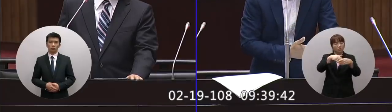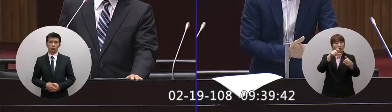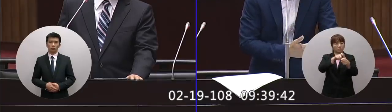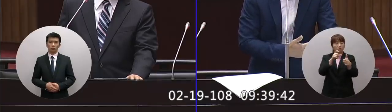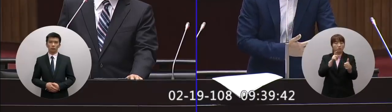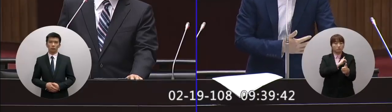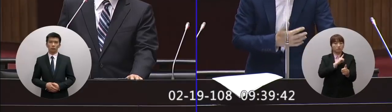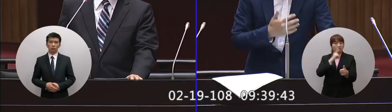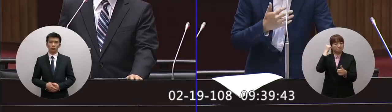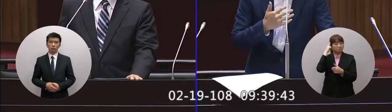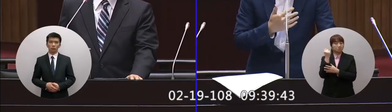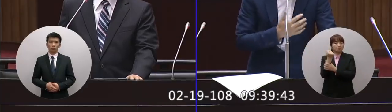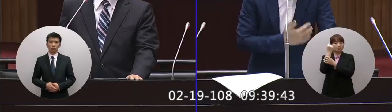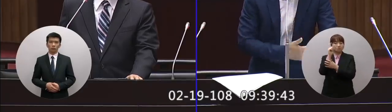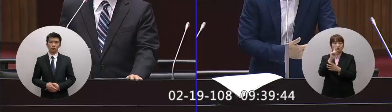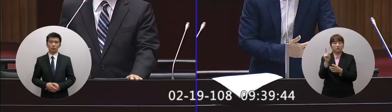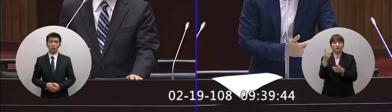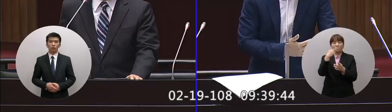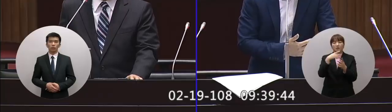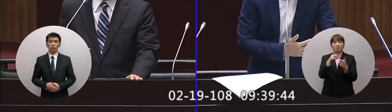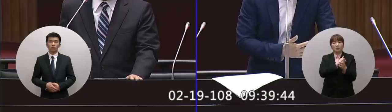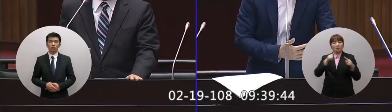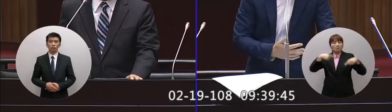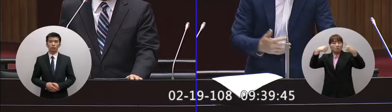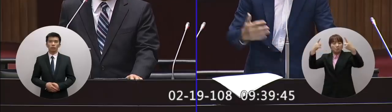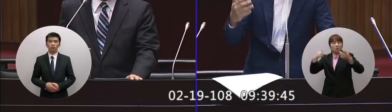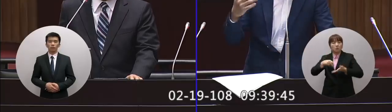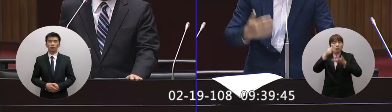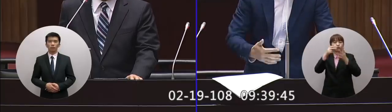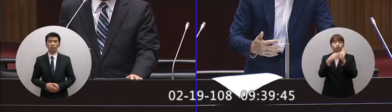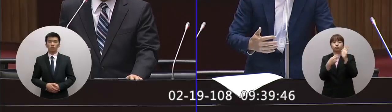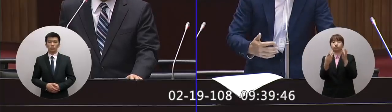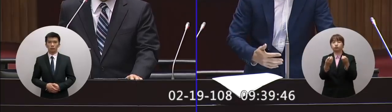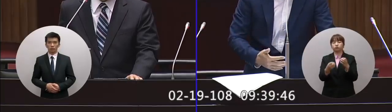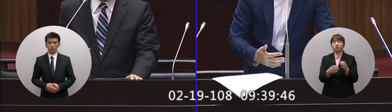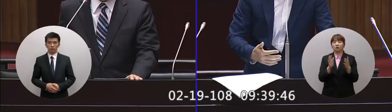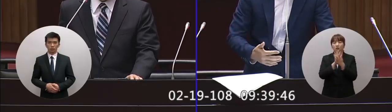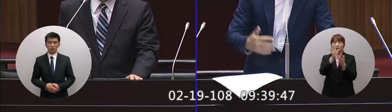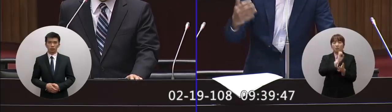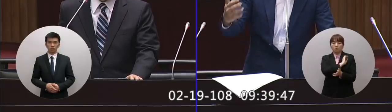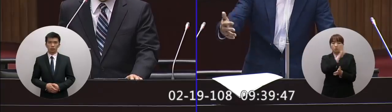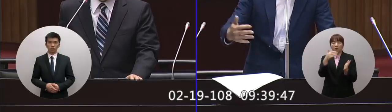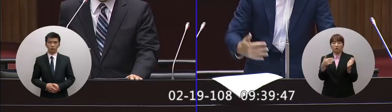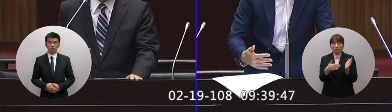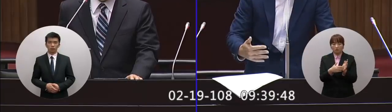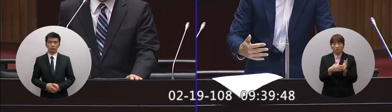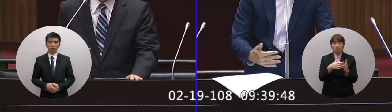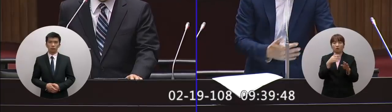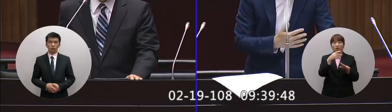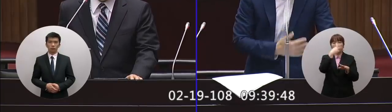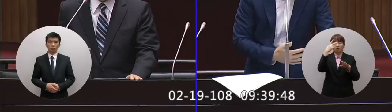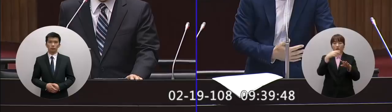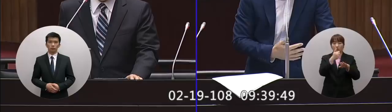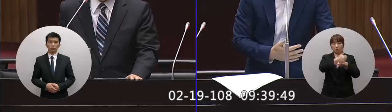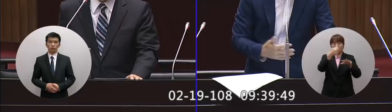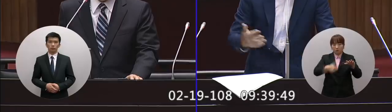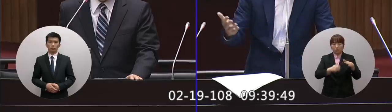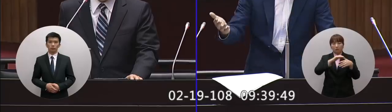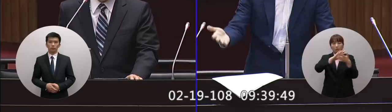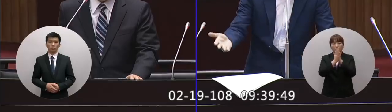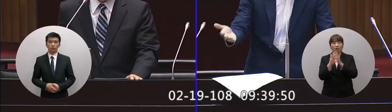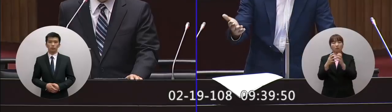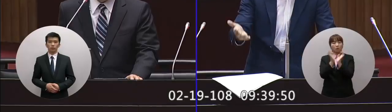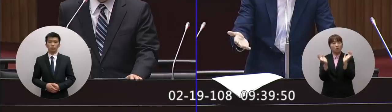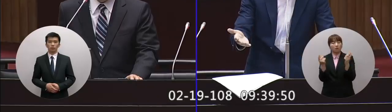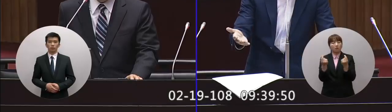是什么，甚至没有去加以辩护，变成说选举的结果之后廖院长下台形同倒戈，